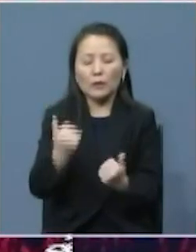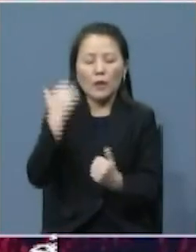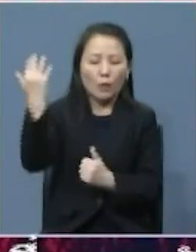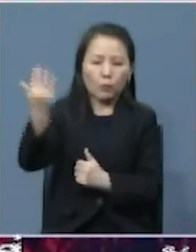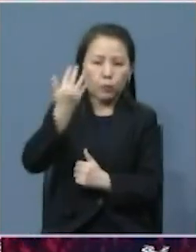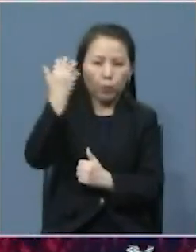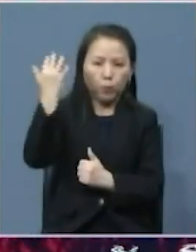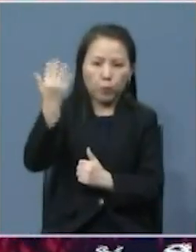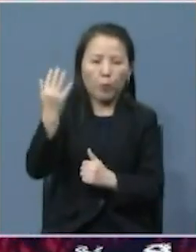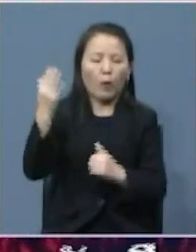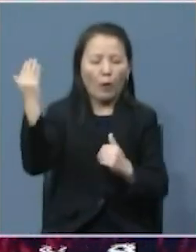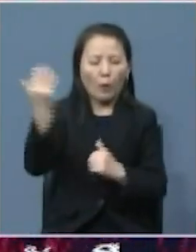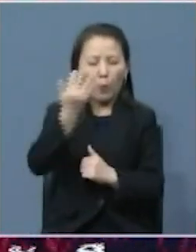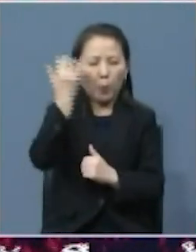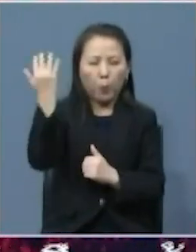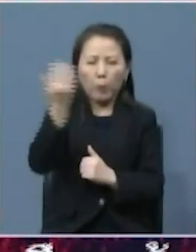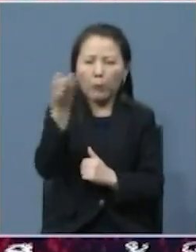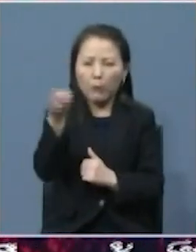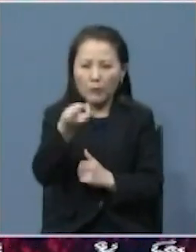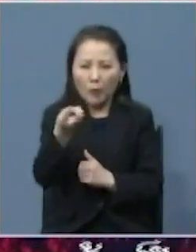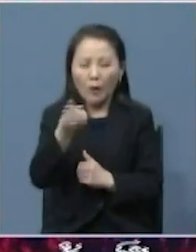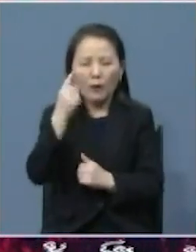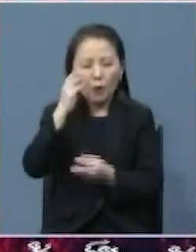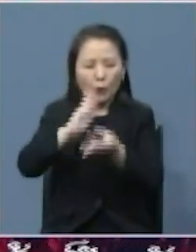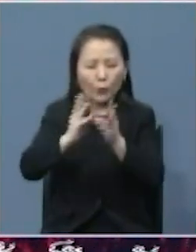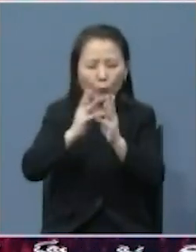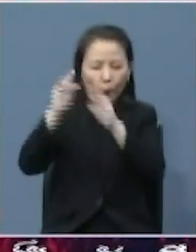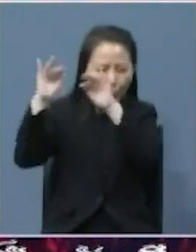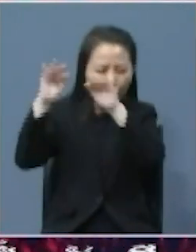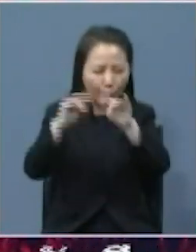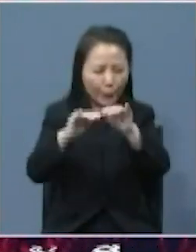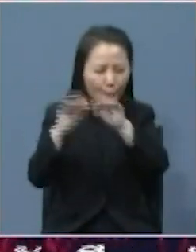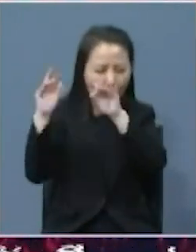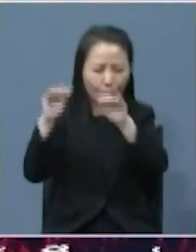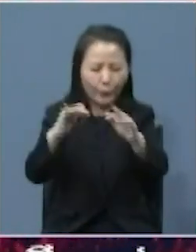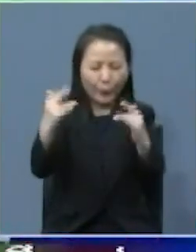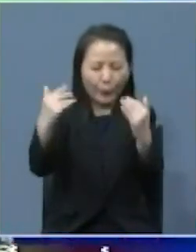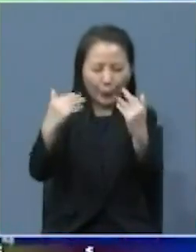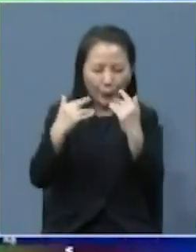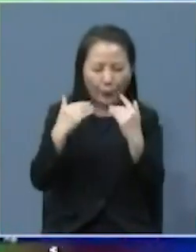อากาศในพื้นที่ค่อนข้างต่ำมีแนวโน้มจะทำให้เกิดฝุ่นสะสมในพื้นที่ได้มากค่ะ